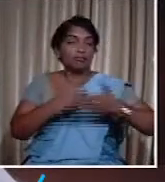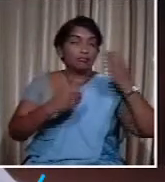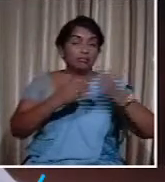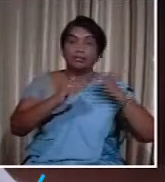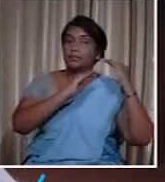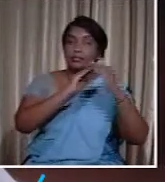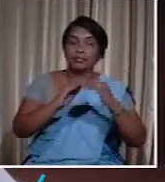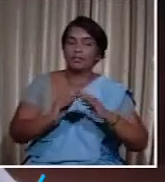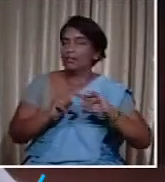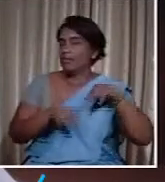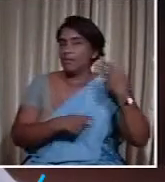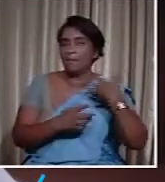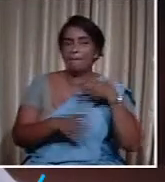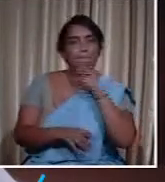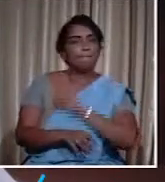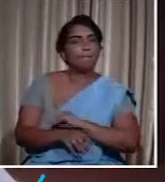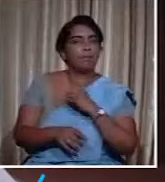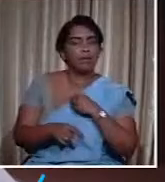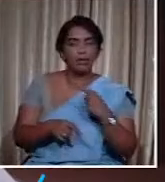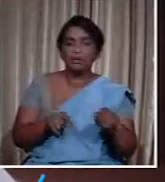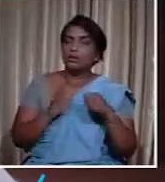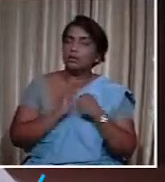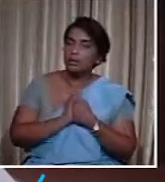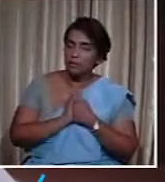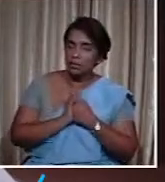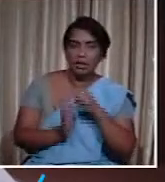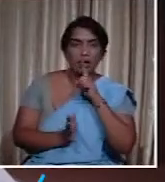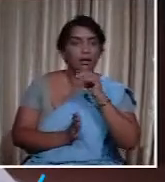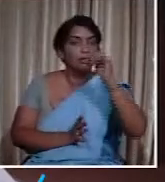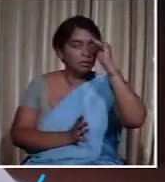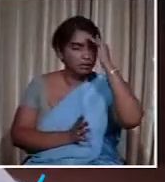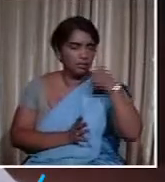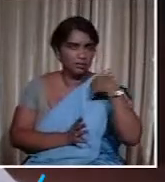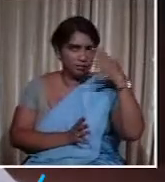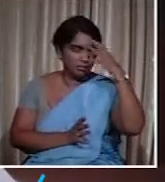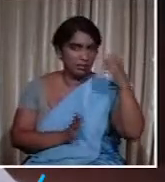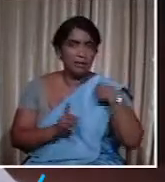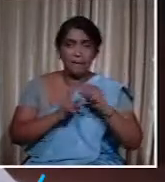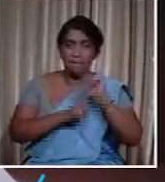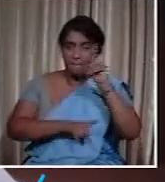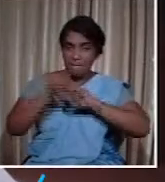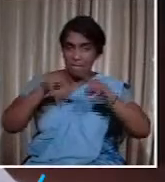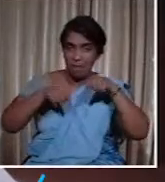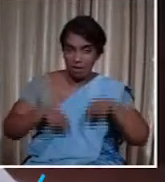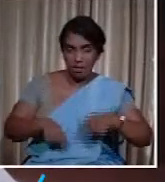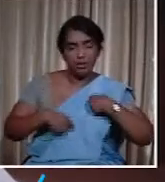හැකි ප්‍රතිවිපාක. ගරු කතානායකතුමනි මට මතකයි මා මේ පාර්ලිමේන්තුවේදී කිව්වා.